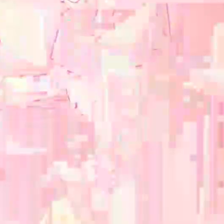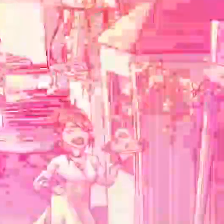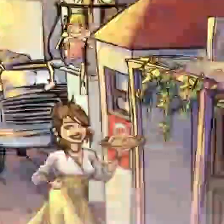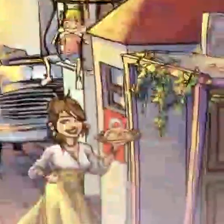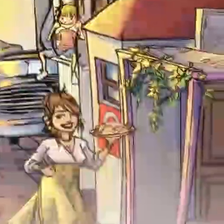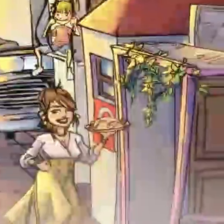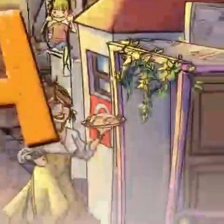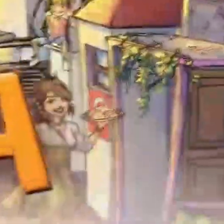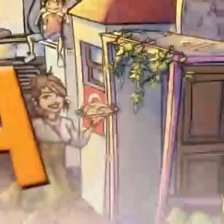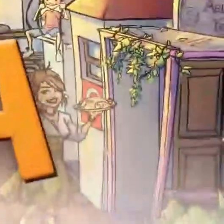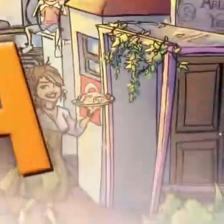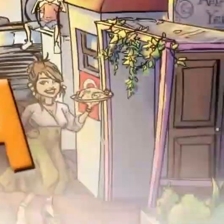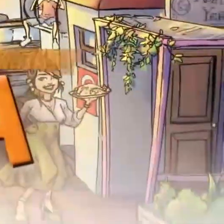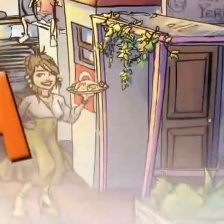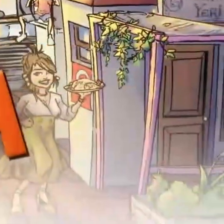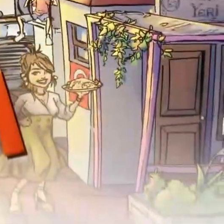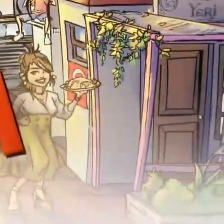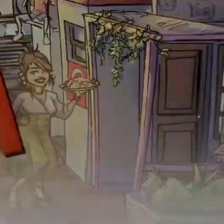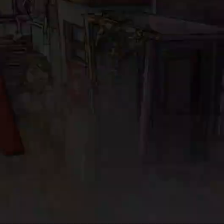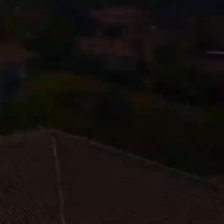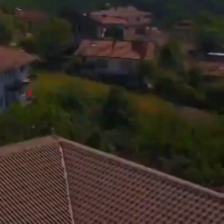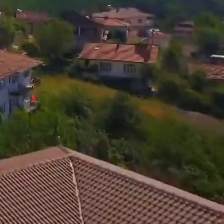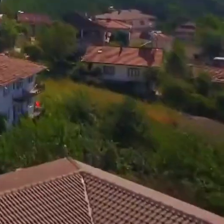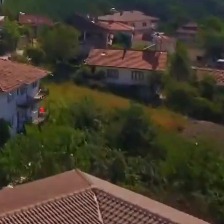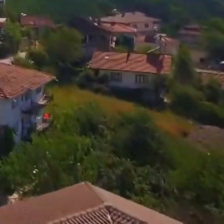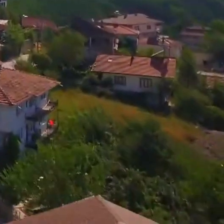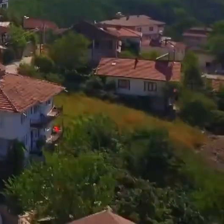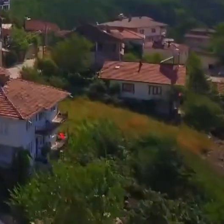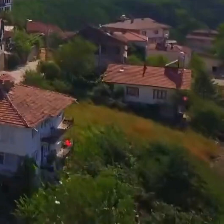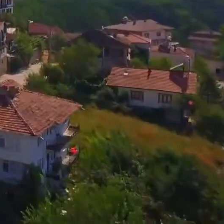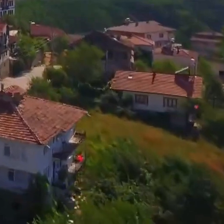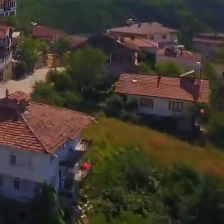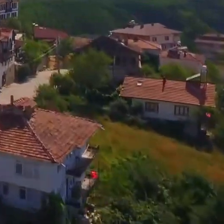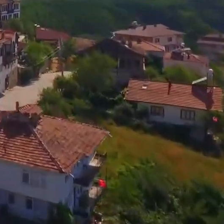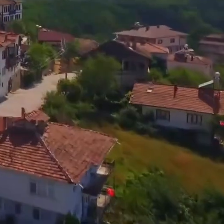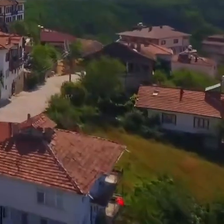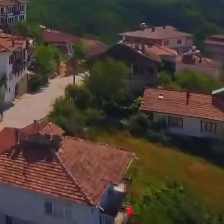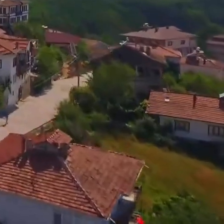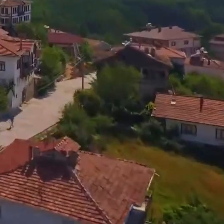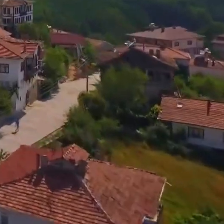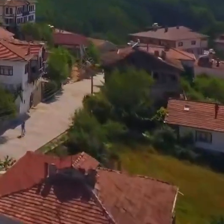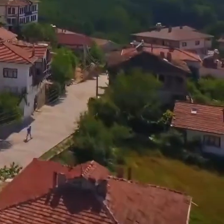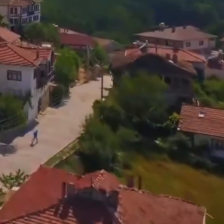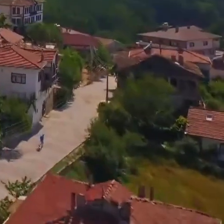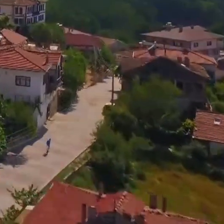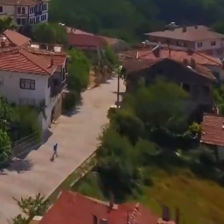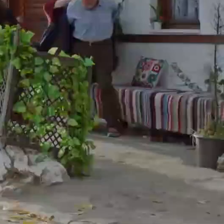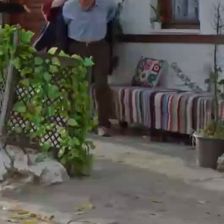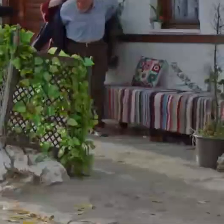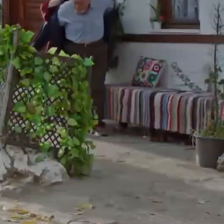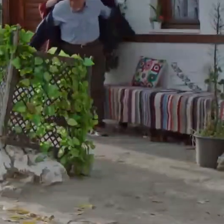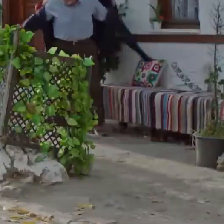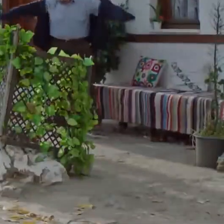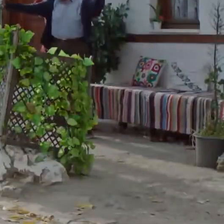Yalaza 12. bölüm. Mahallenin karikatürize edildiği fonda Osman Sınav ve Hasan Kaçan'dan Yalaza yazdı. Kuş bakışı kasaba. Gökçe kapı